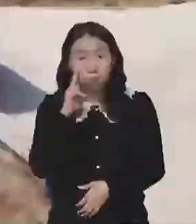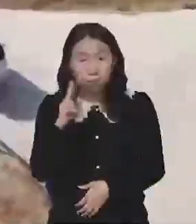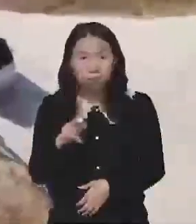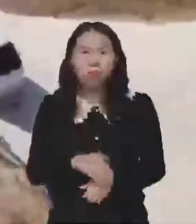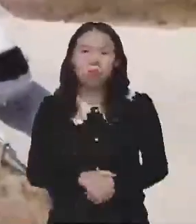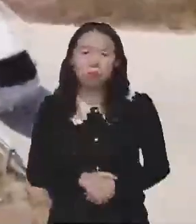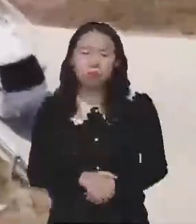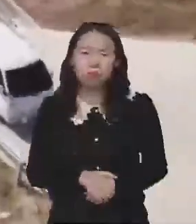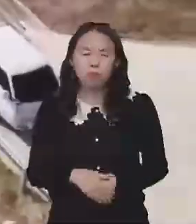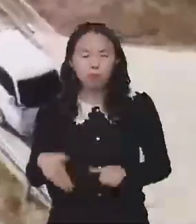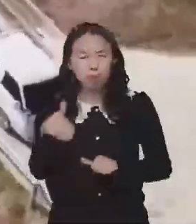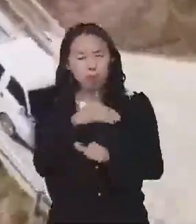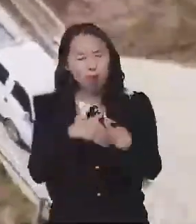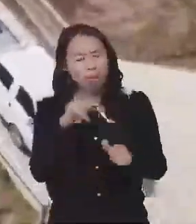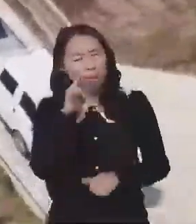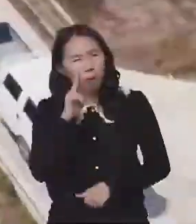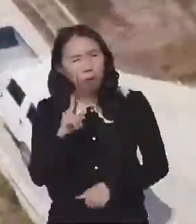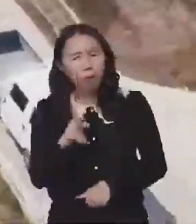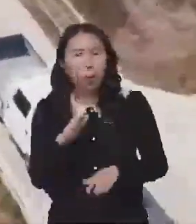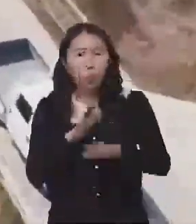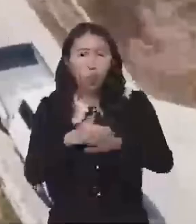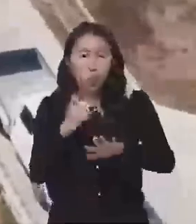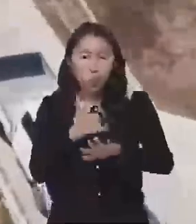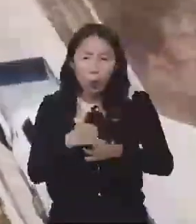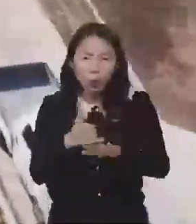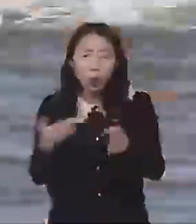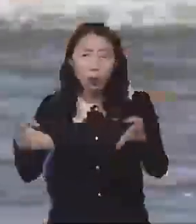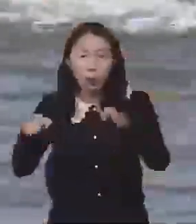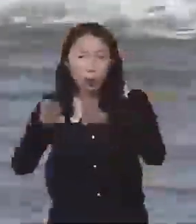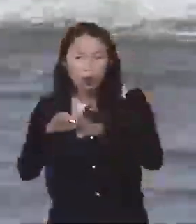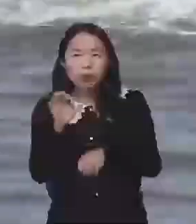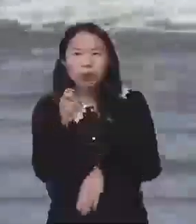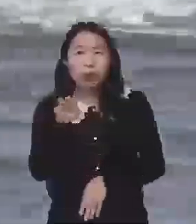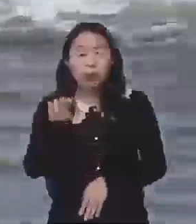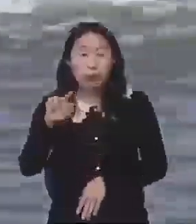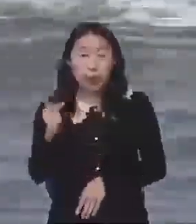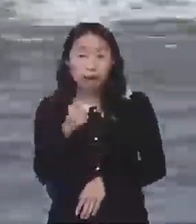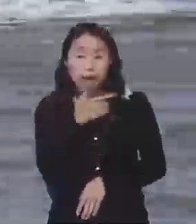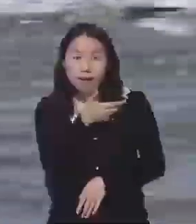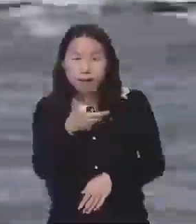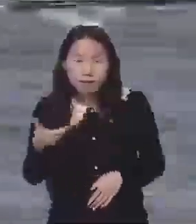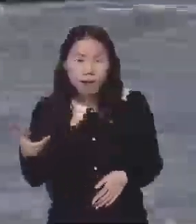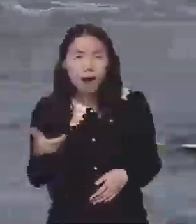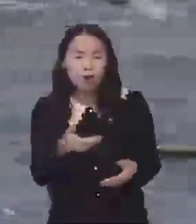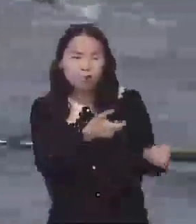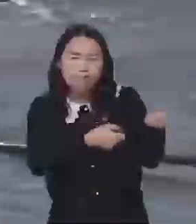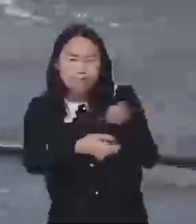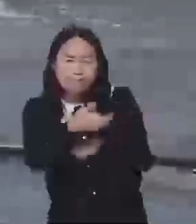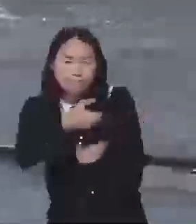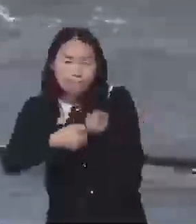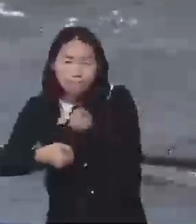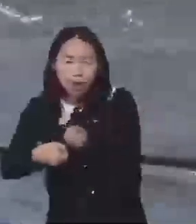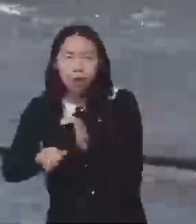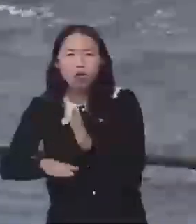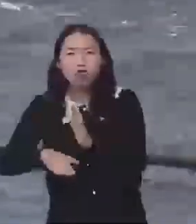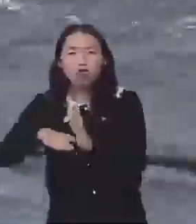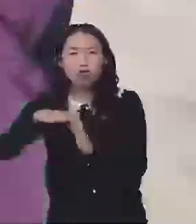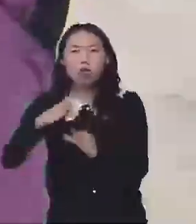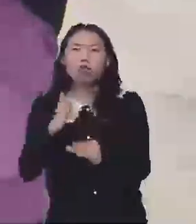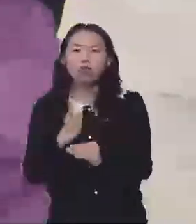사정이 심각해지자 농어촌공사는 영산강물을 끌어와 바닥을 드러낸 저수지의 채우고 있는